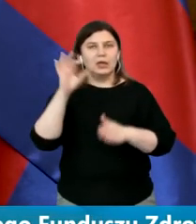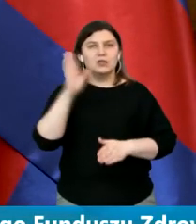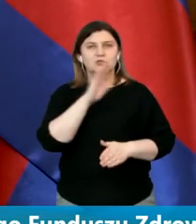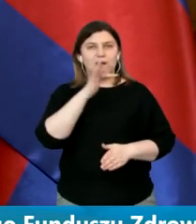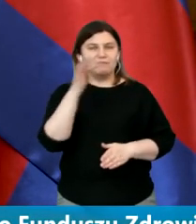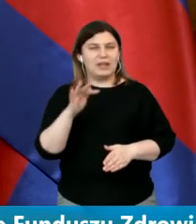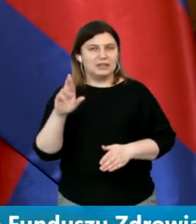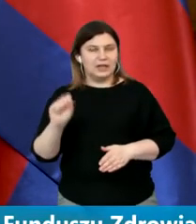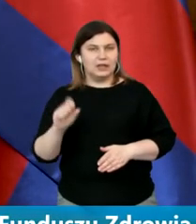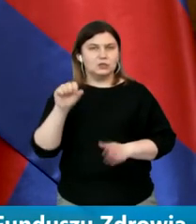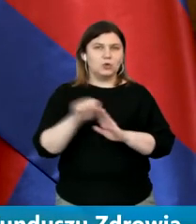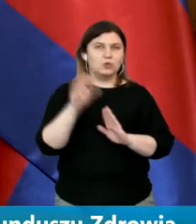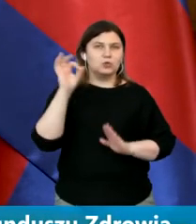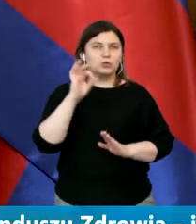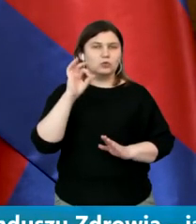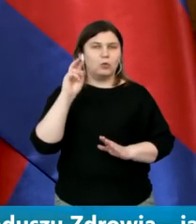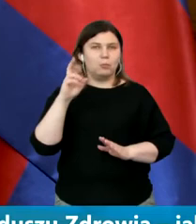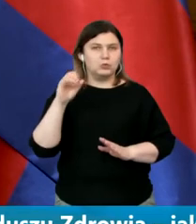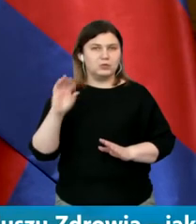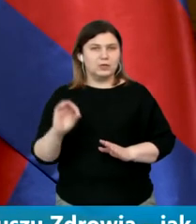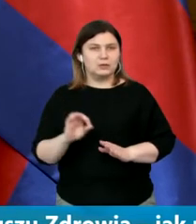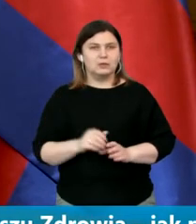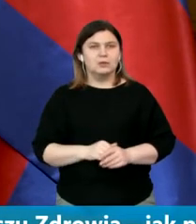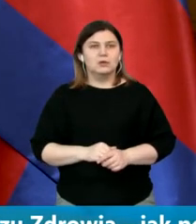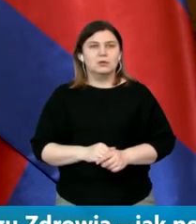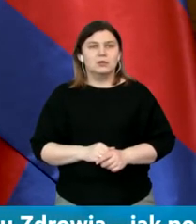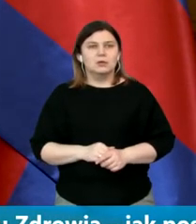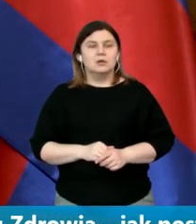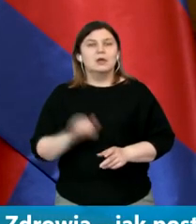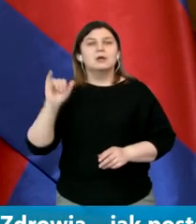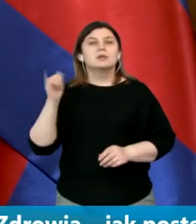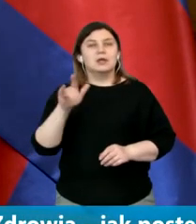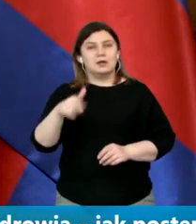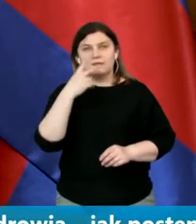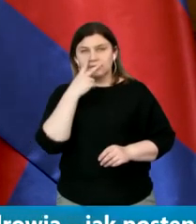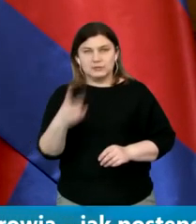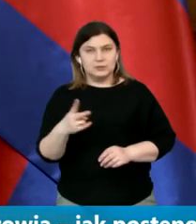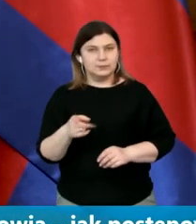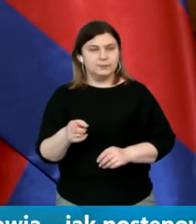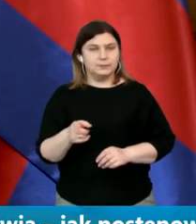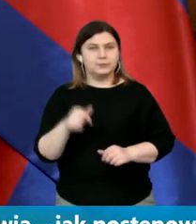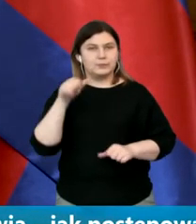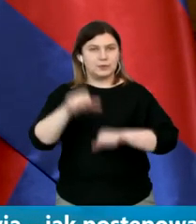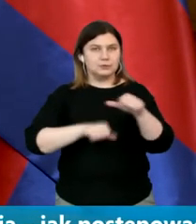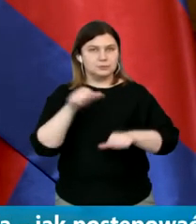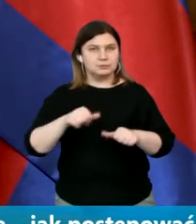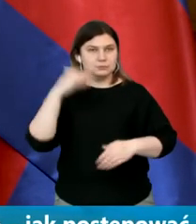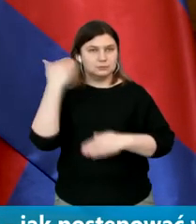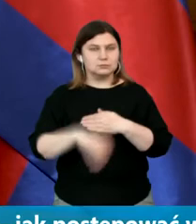Sosnowskiego? Panie Michale, jak Pan zapewne widzi, ten rok to będzie